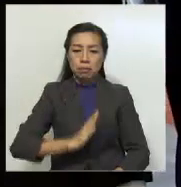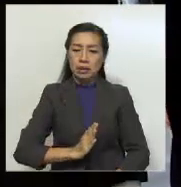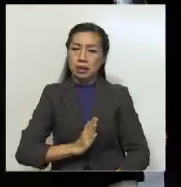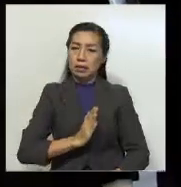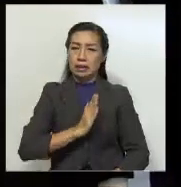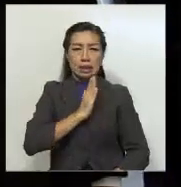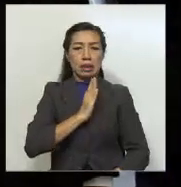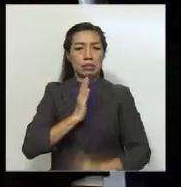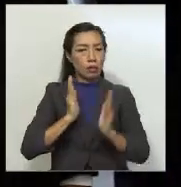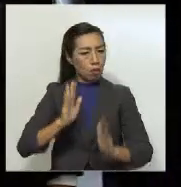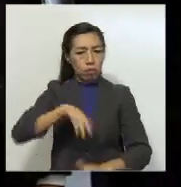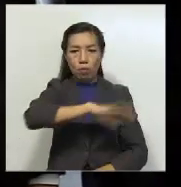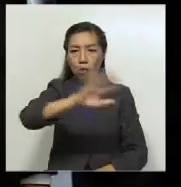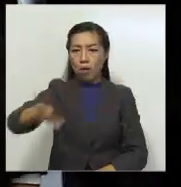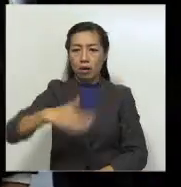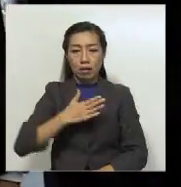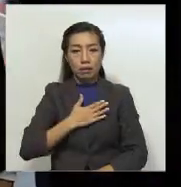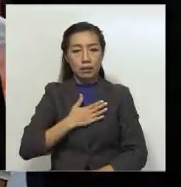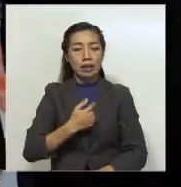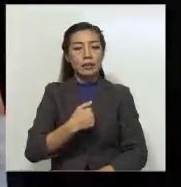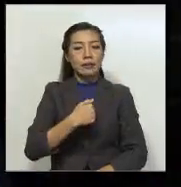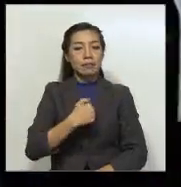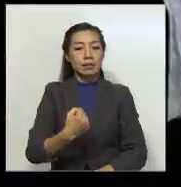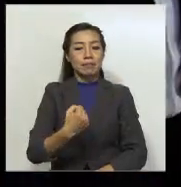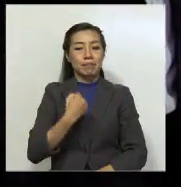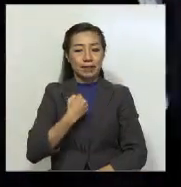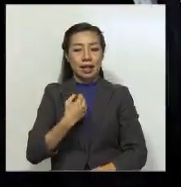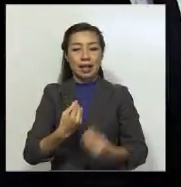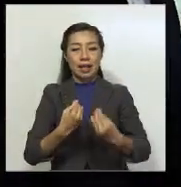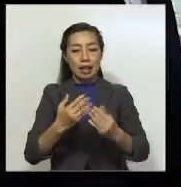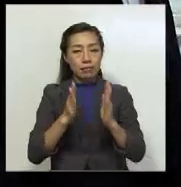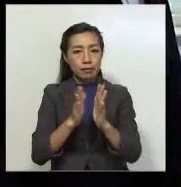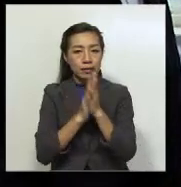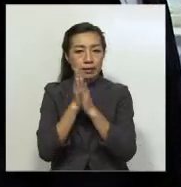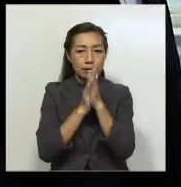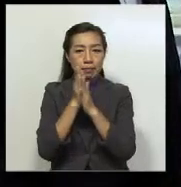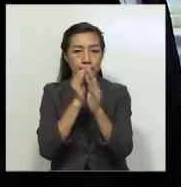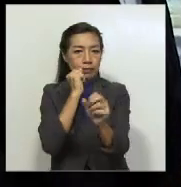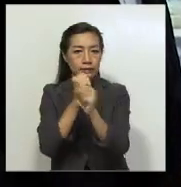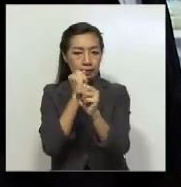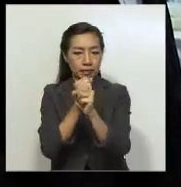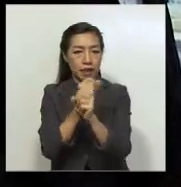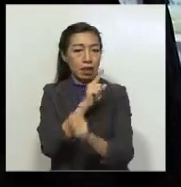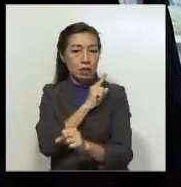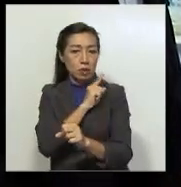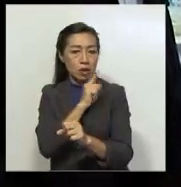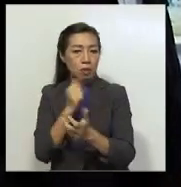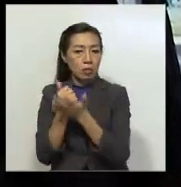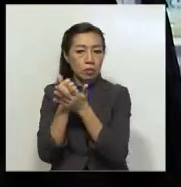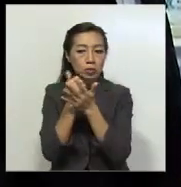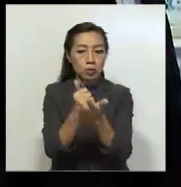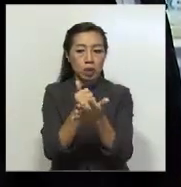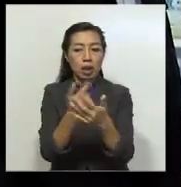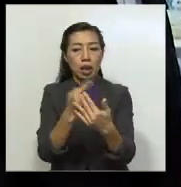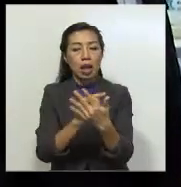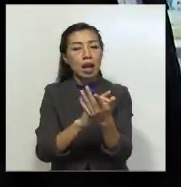แก่ปวงข้าพระพุทธเจ้าและจะเป็นขวัญกำลังใจให้มุ่งมั่นปฏิบัติหน้าที่เพื่อสร้างความสงบสุข